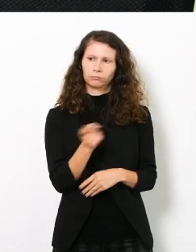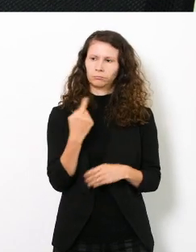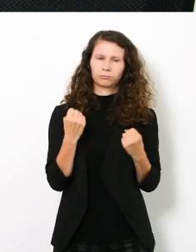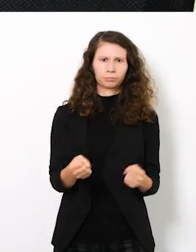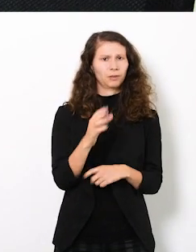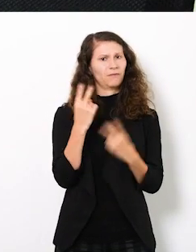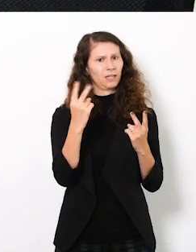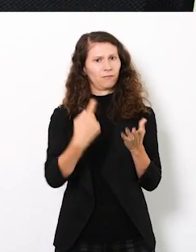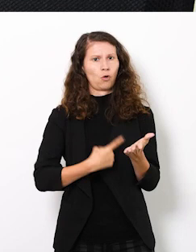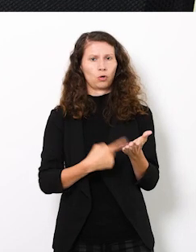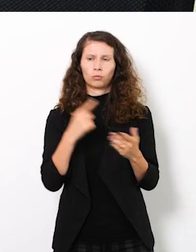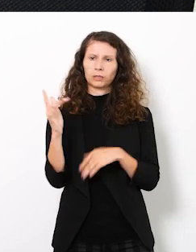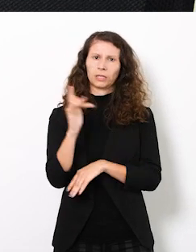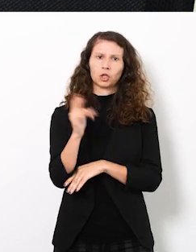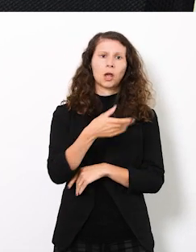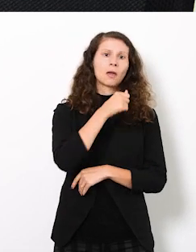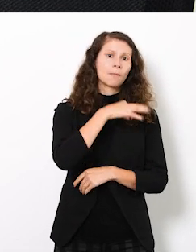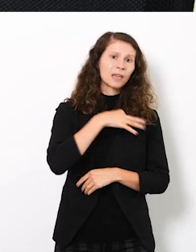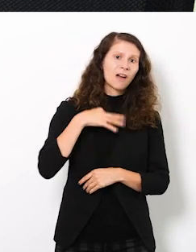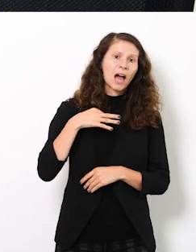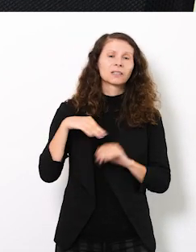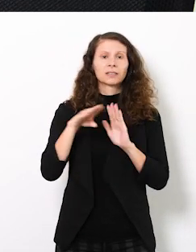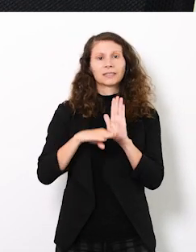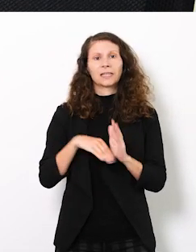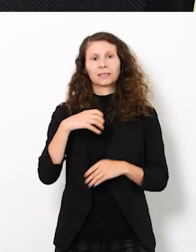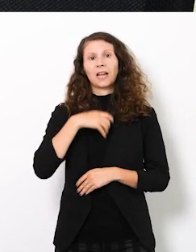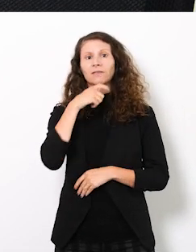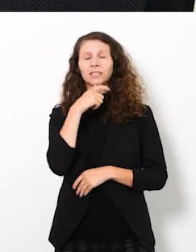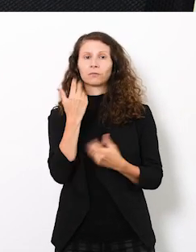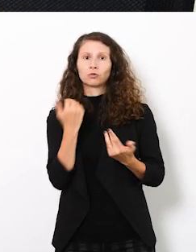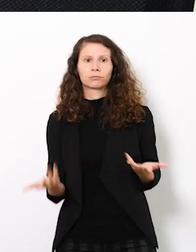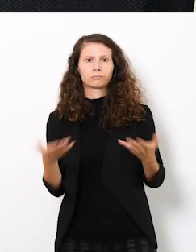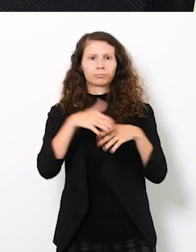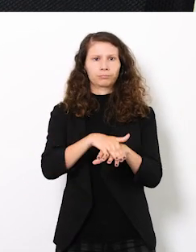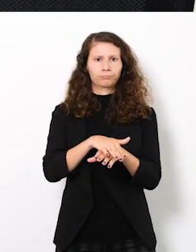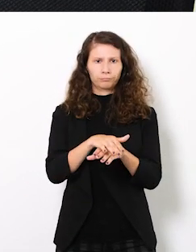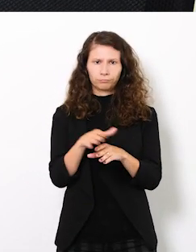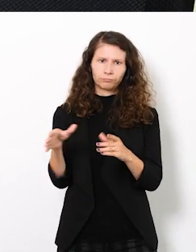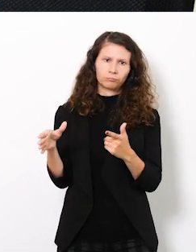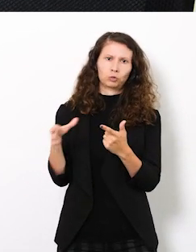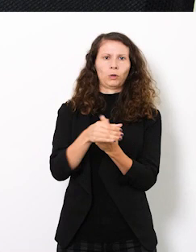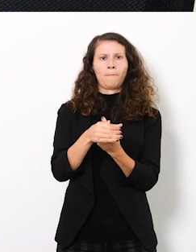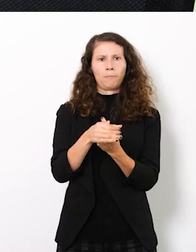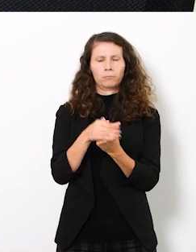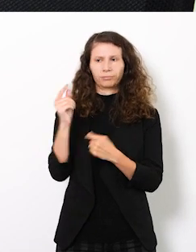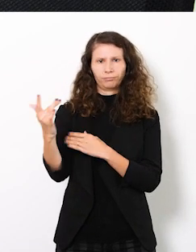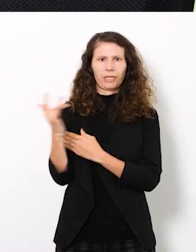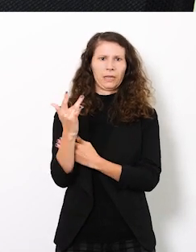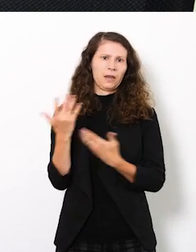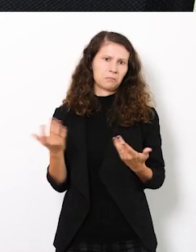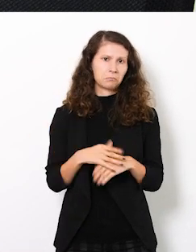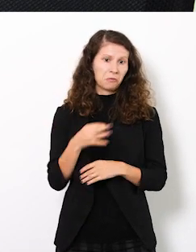wichtigsten Forderungen ist, nämlich die private und gesetzliche Krankenversicherung zusammenzulegen. Unserer Meinung nach wäre das eigentlich ein guter Weg.